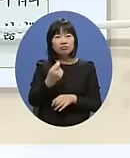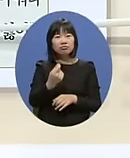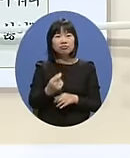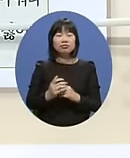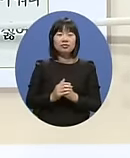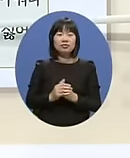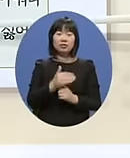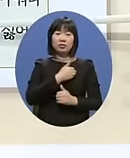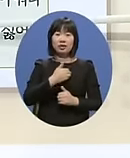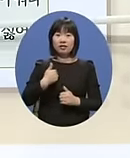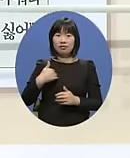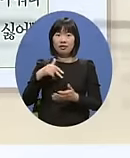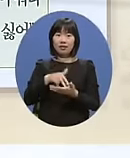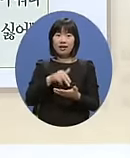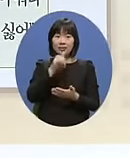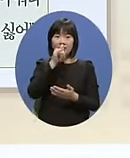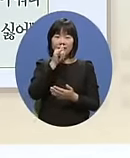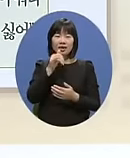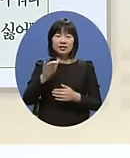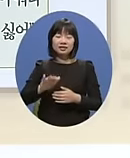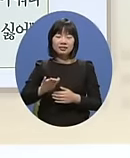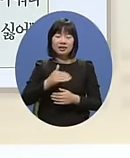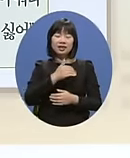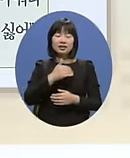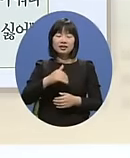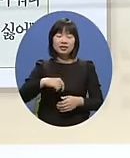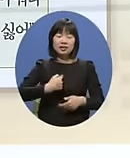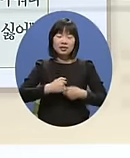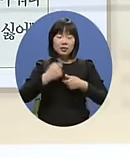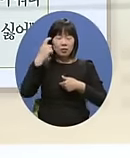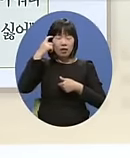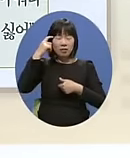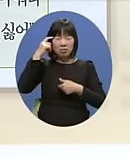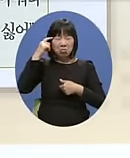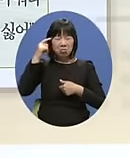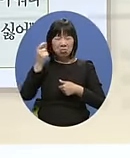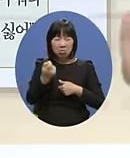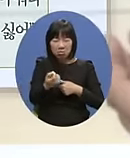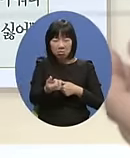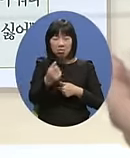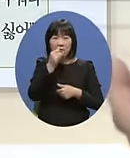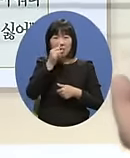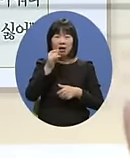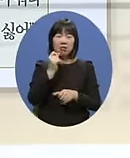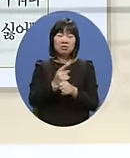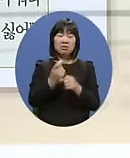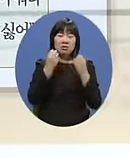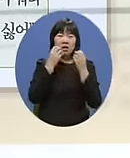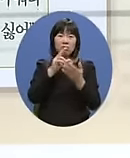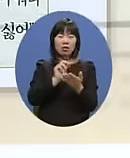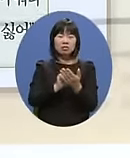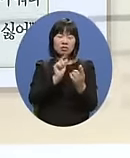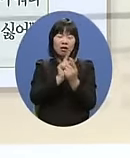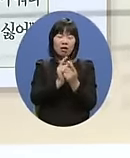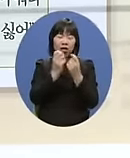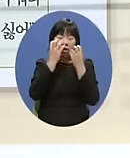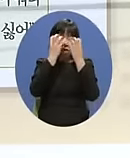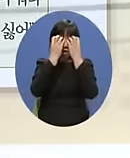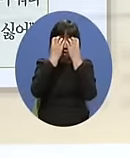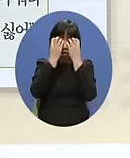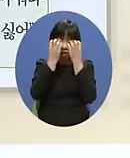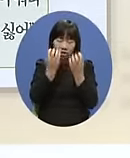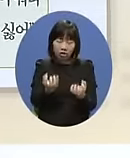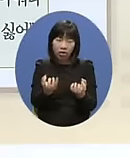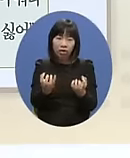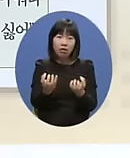겁니다. 좀 당당하죠. 네. 근데 자존감이 낮은 아이는 이미 이제 새로운 과제 아이가 일단 놀래는 것부터 시작을